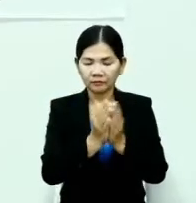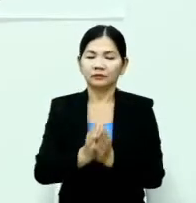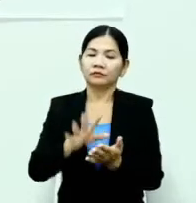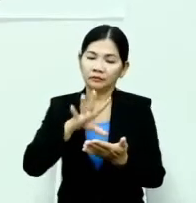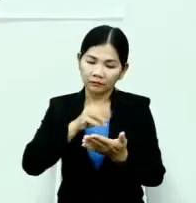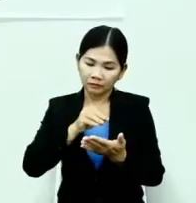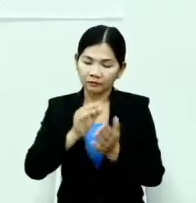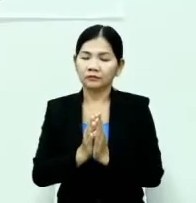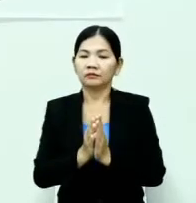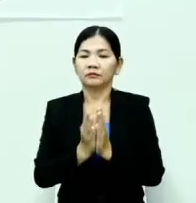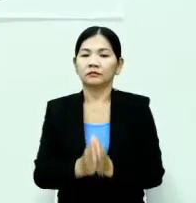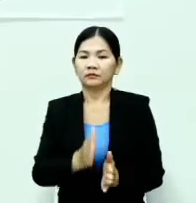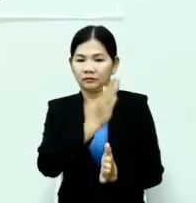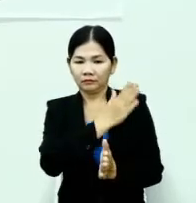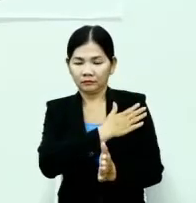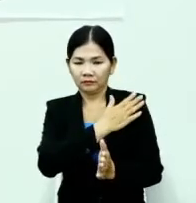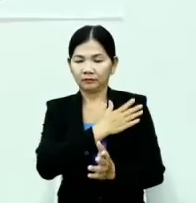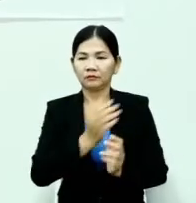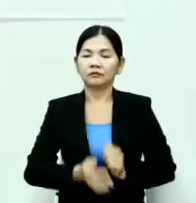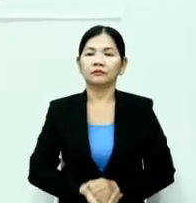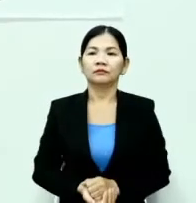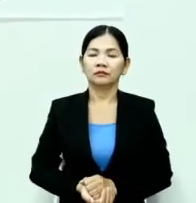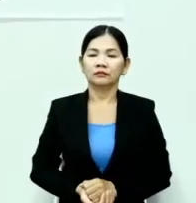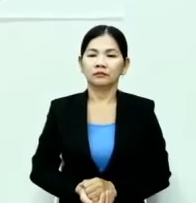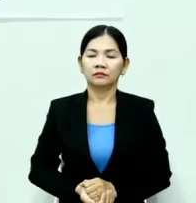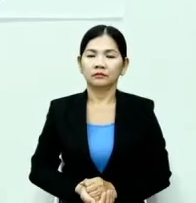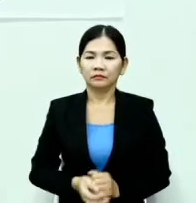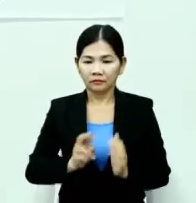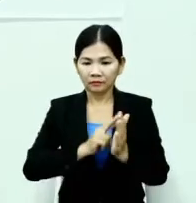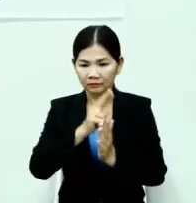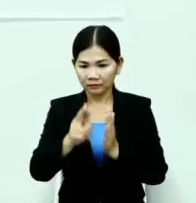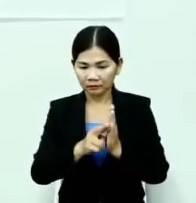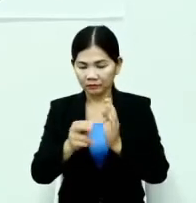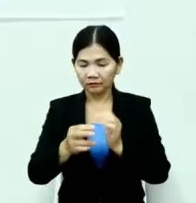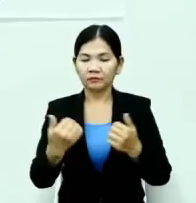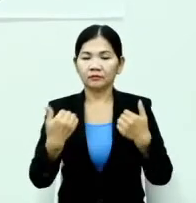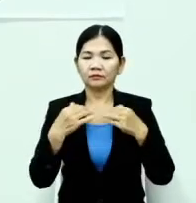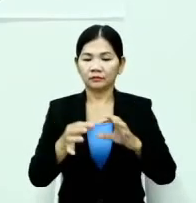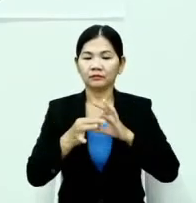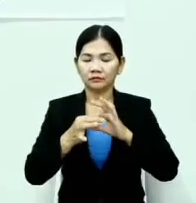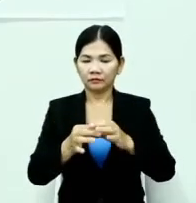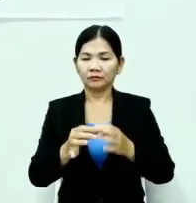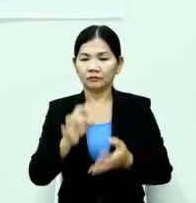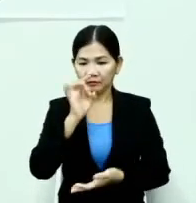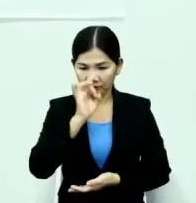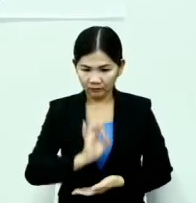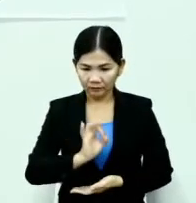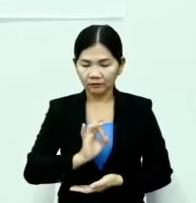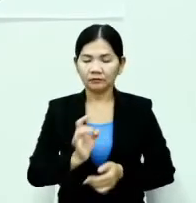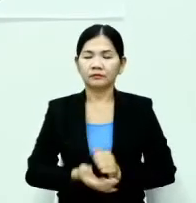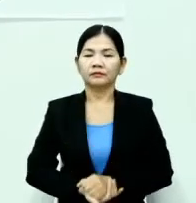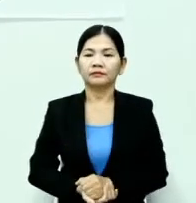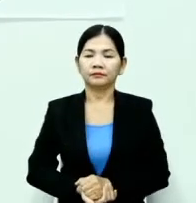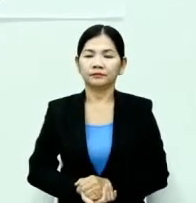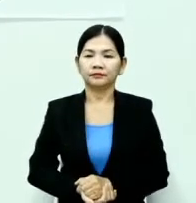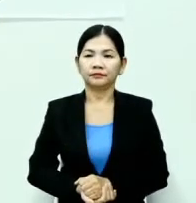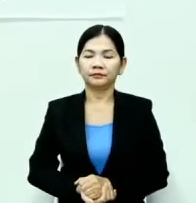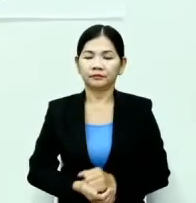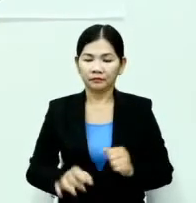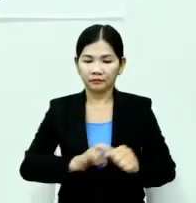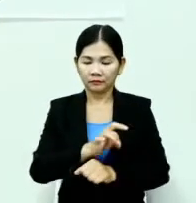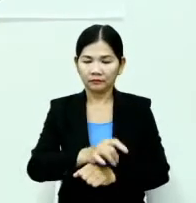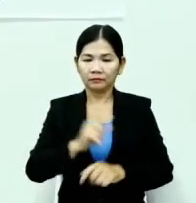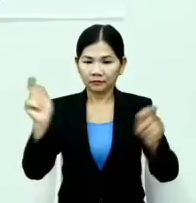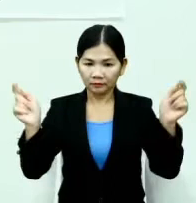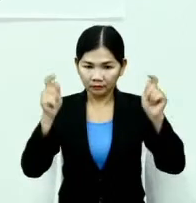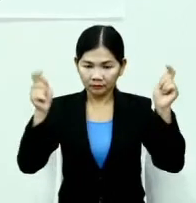ông. Chà, nơi khăn ông vọt ả rám. Chà, riêng thoa bị nếp xem xên. Chà, đã tạ tôn thân ông bà rập bốt ở sát sàn nè con. Chà, đôi bê rồi đầy